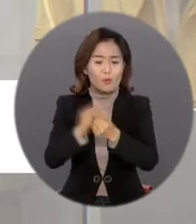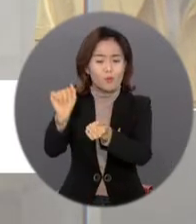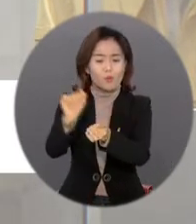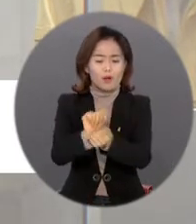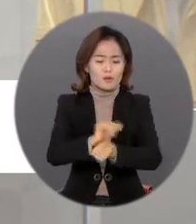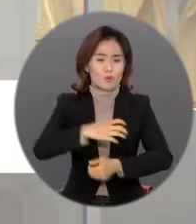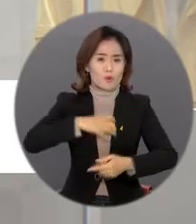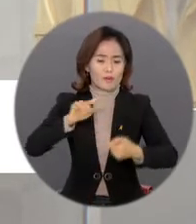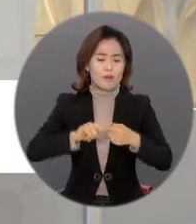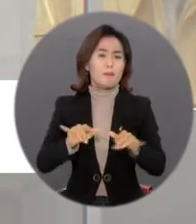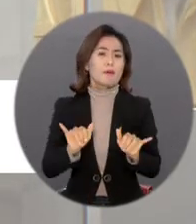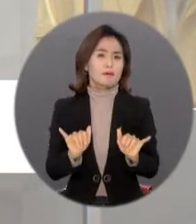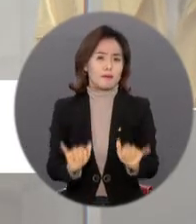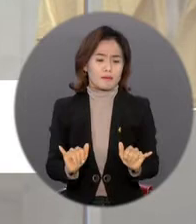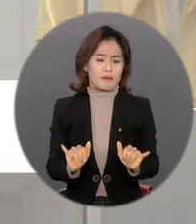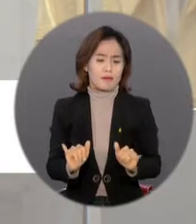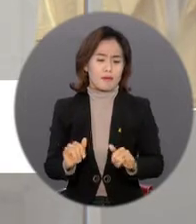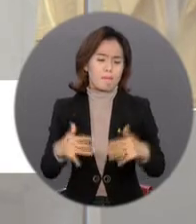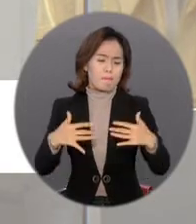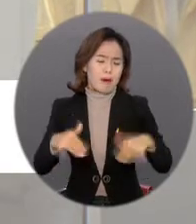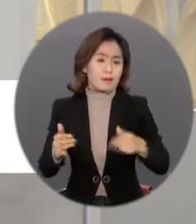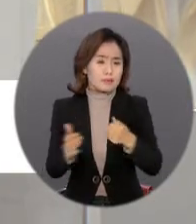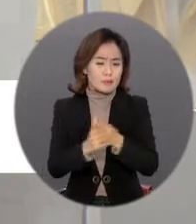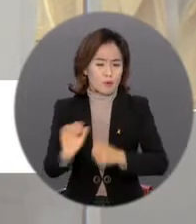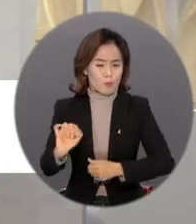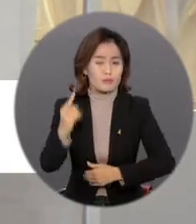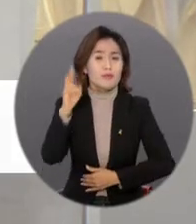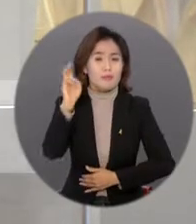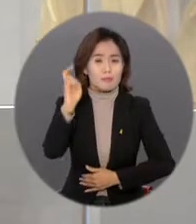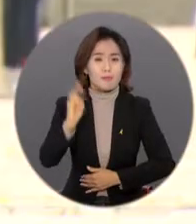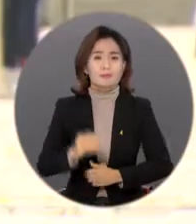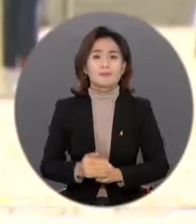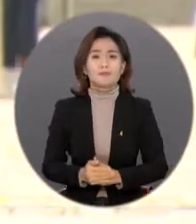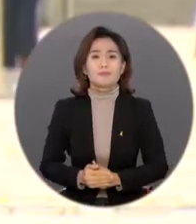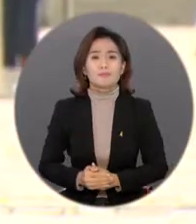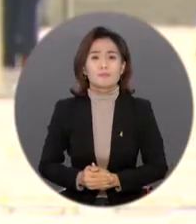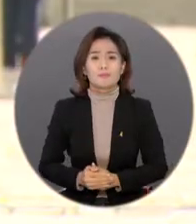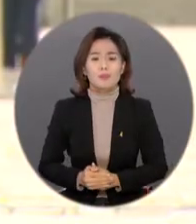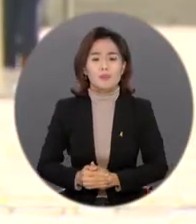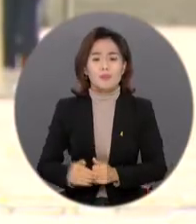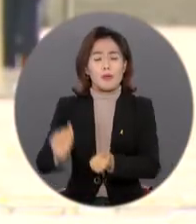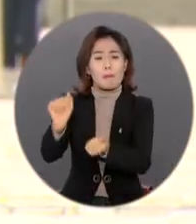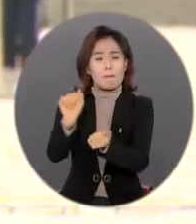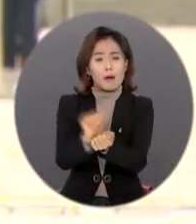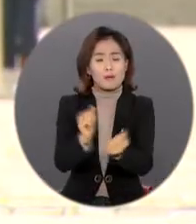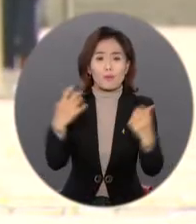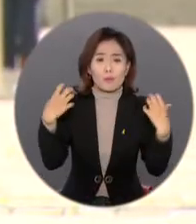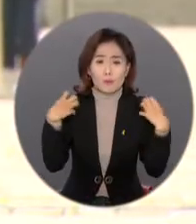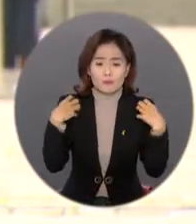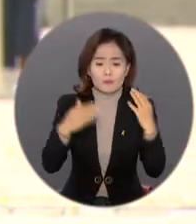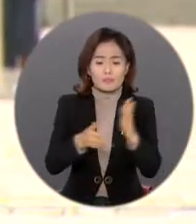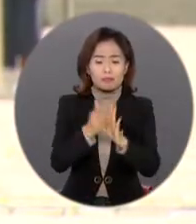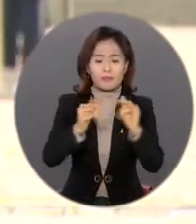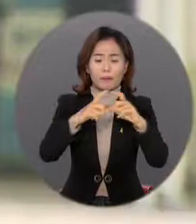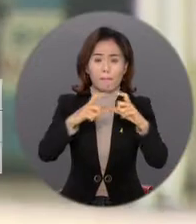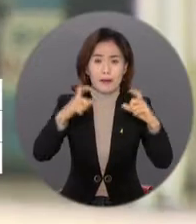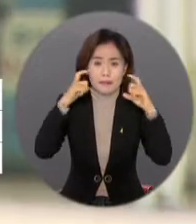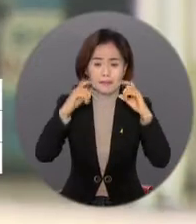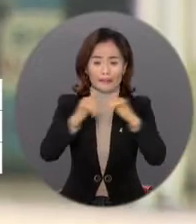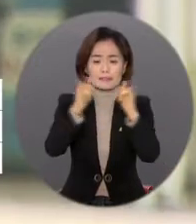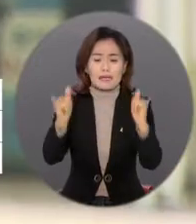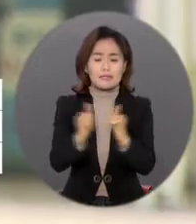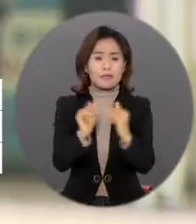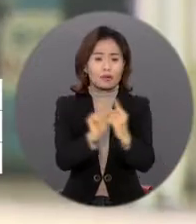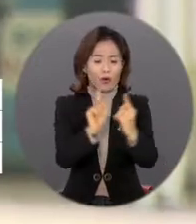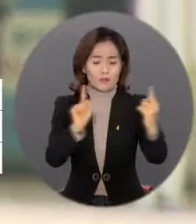위험에 대한 경계심이 약화된 것이 주요 원인으로 지목되고 있습니다. 방역당국은 시민들이 마스크 쓰기와 사회적 거리